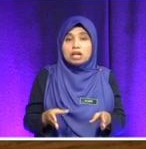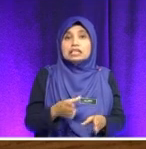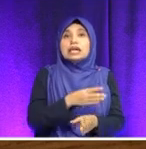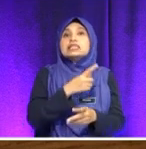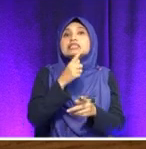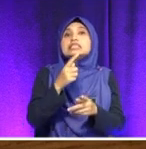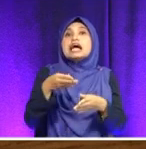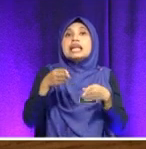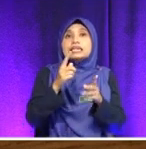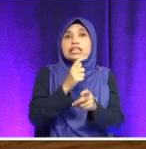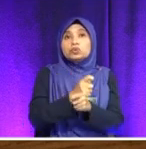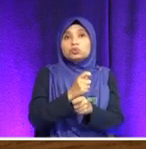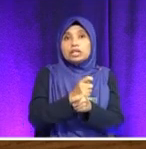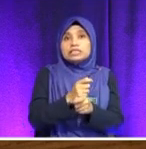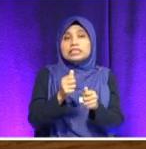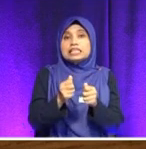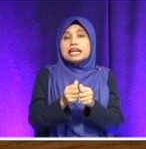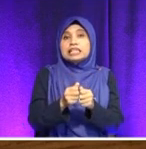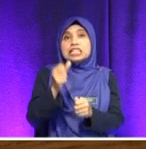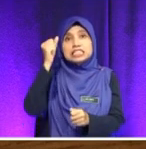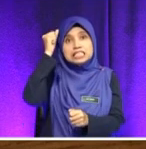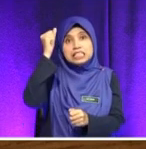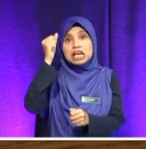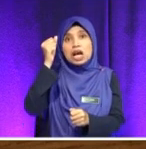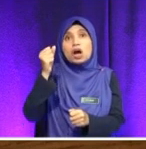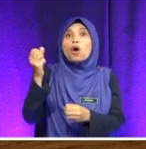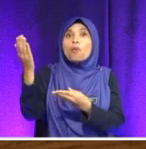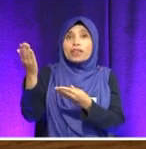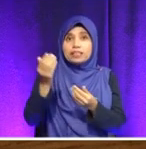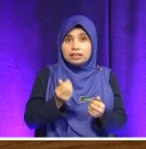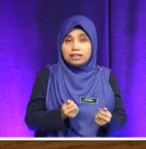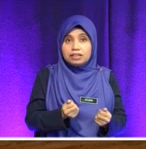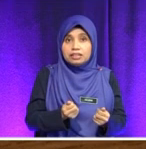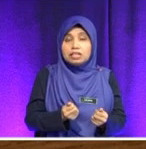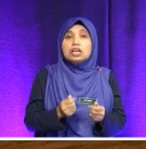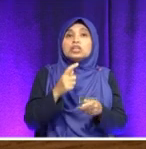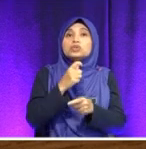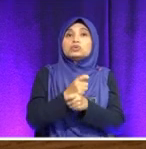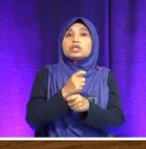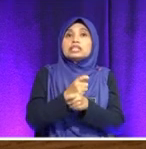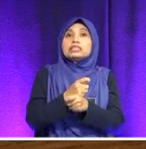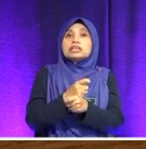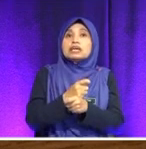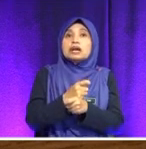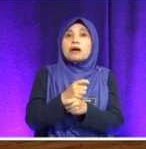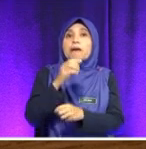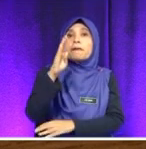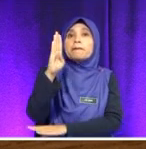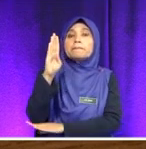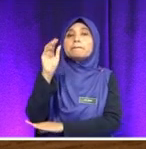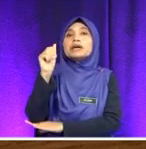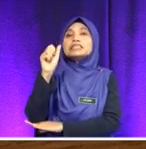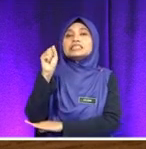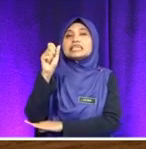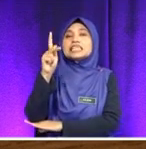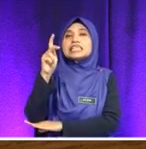bersama dengan senior waiter. Okey, dan yang terakhir sekali adalah tugas busboy ataupun busgirl.